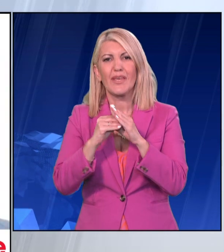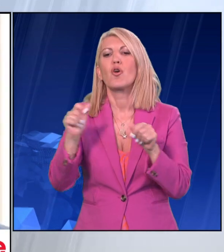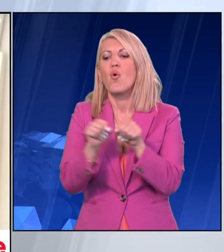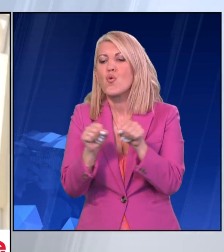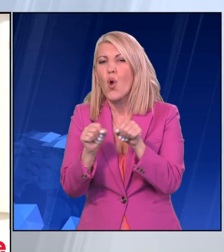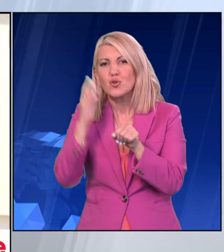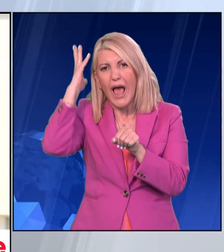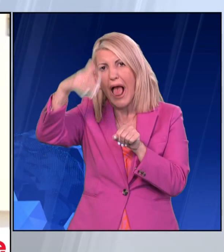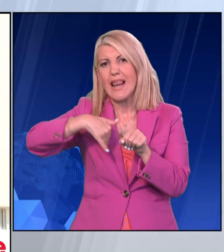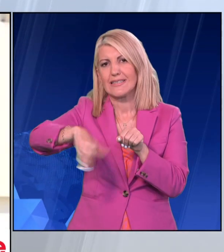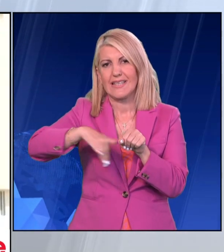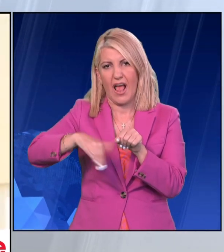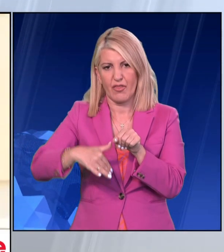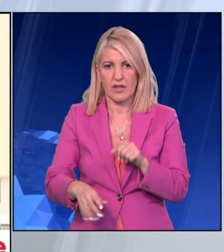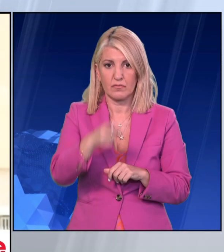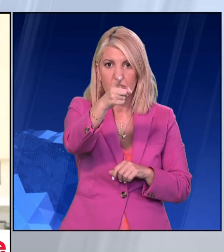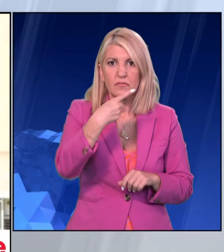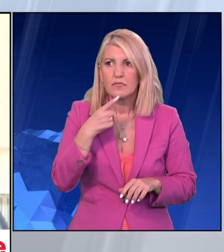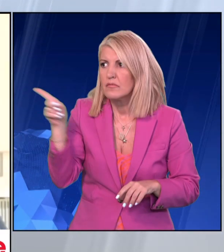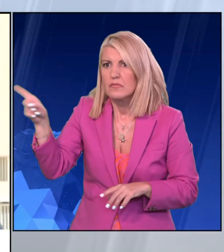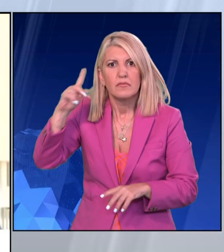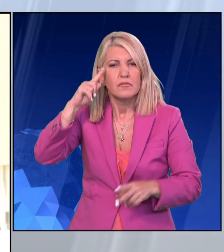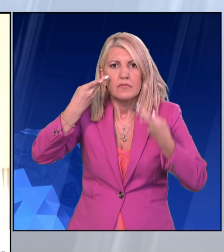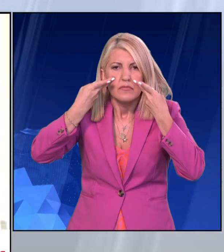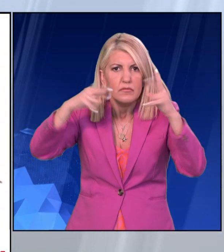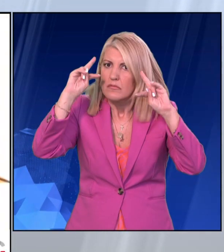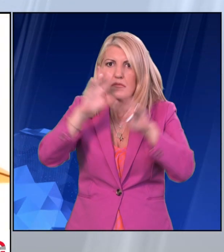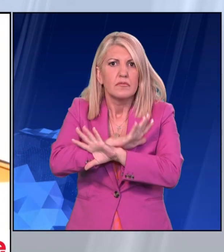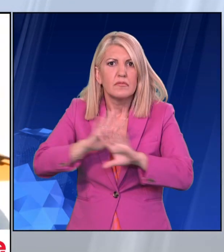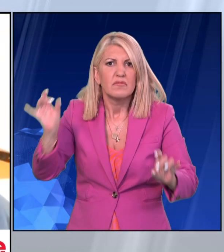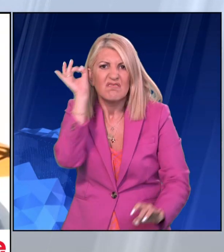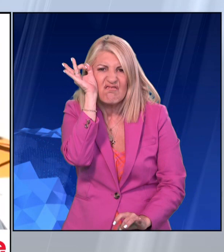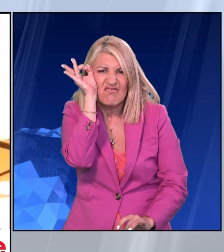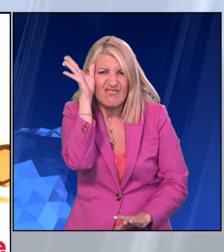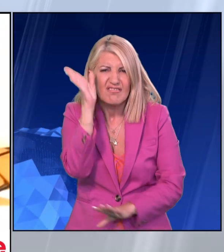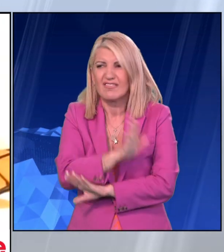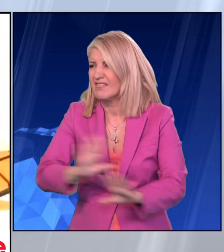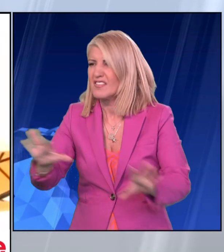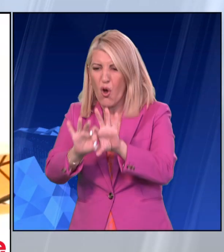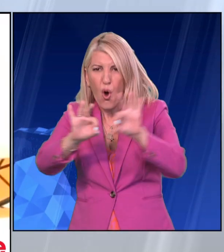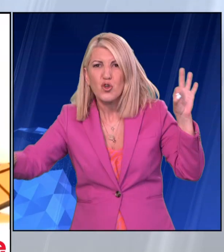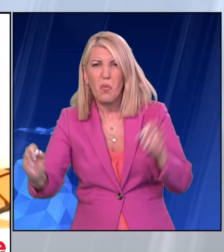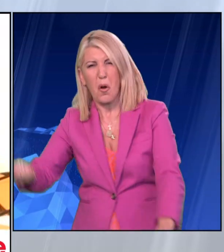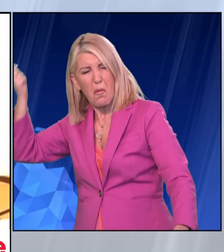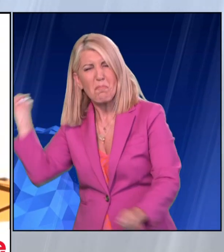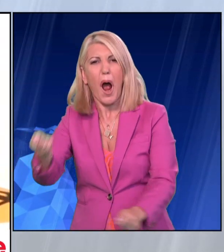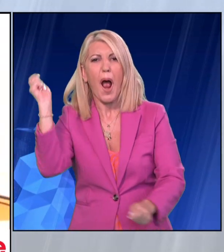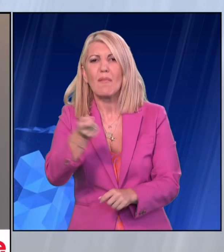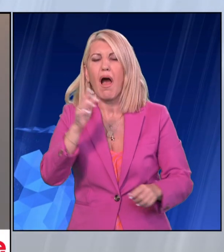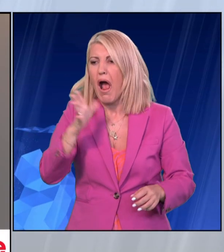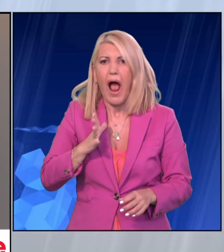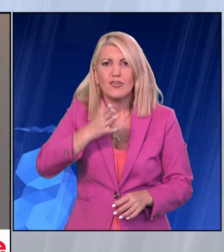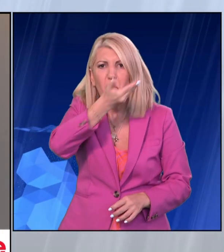Αλεξάνδρας. Να κοπανάνε όποιον βρίσκουν μπροστά τους. Όποιος υπήρχε. Με τα ρόπαλα να τον χτυπάνε, να πετάνε